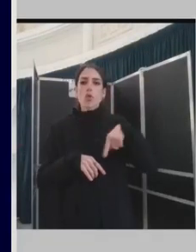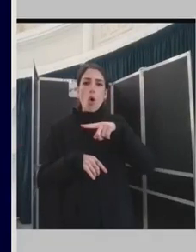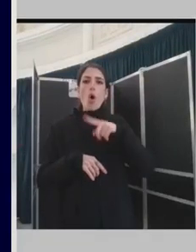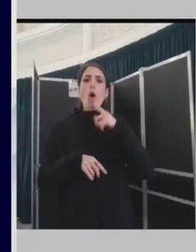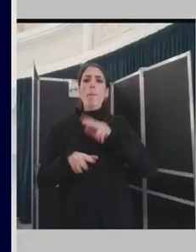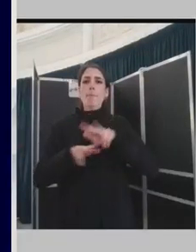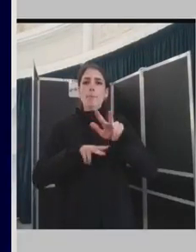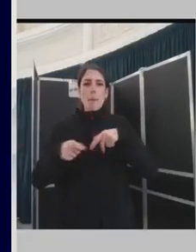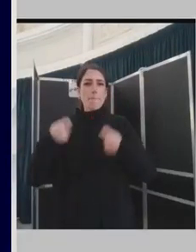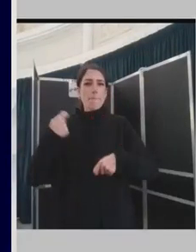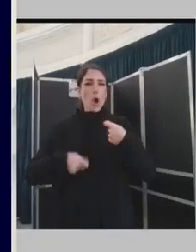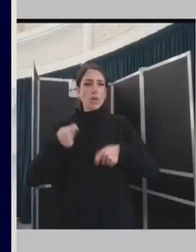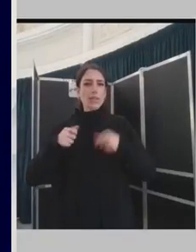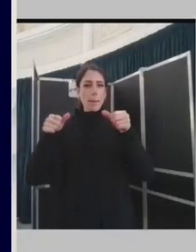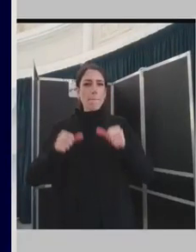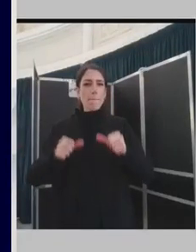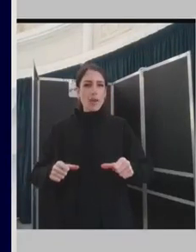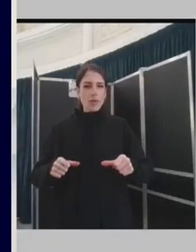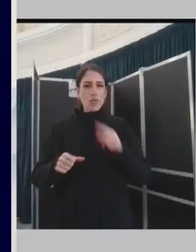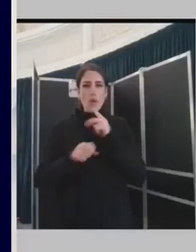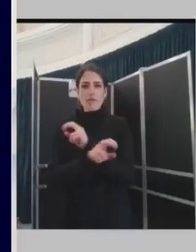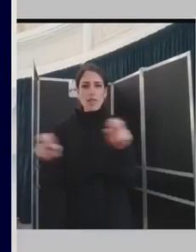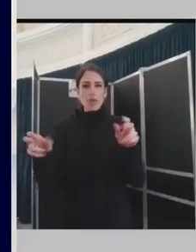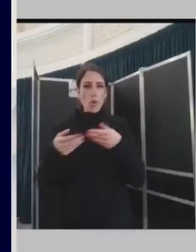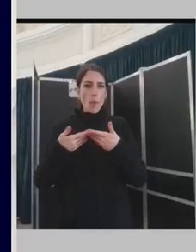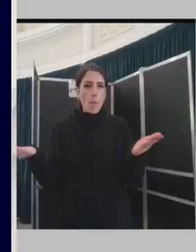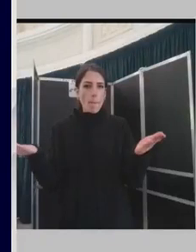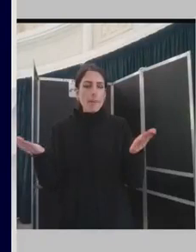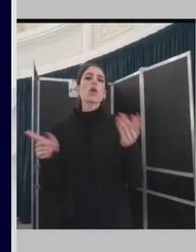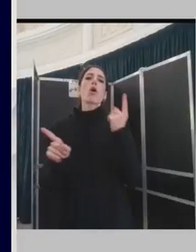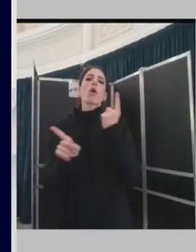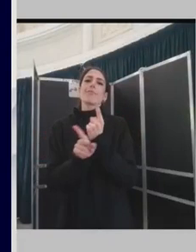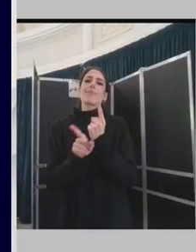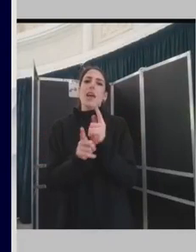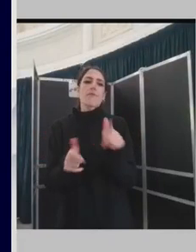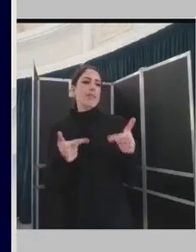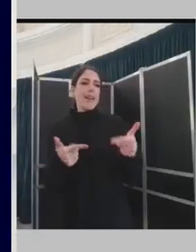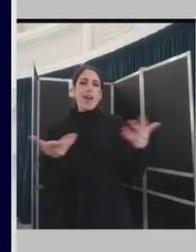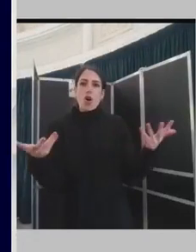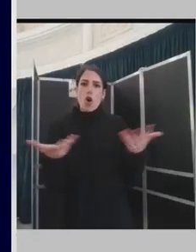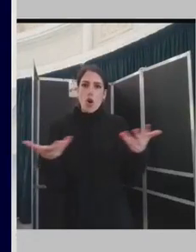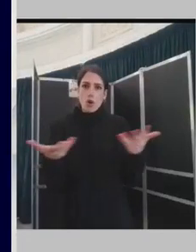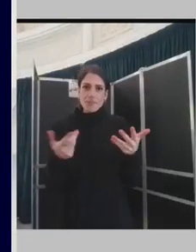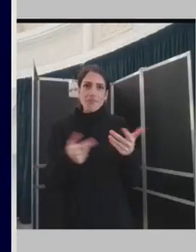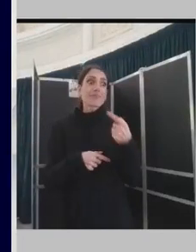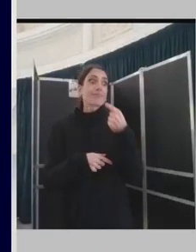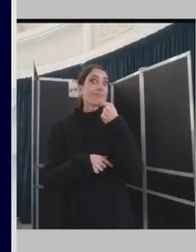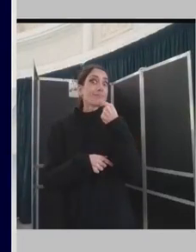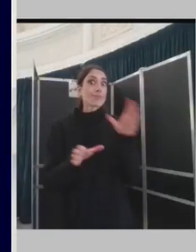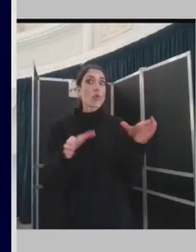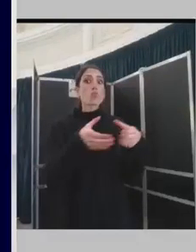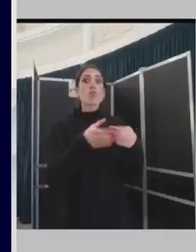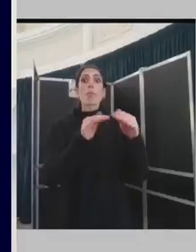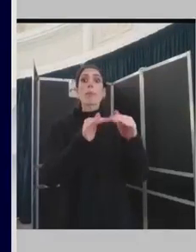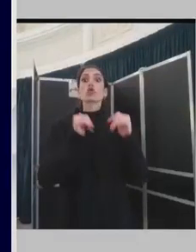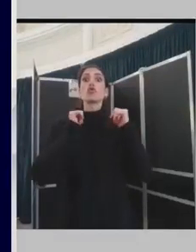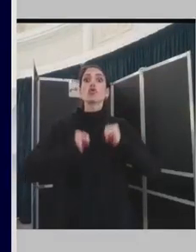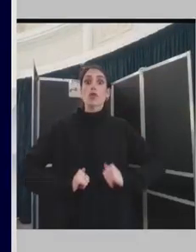Betulla Magica a un qualsiasi gruppo di protezione civile che risponderà efficacemente con un